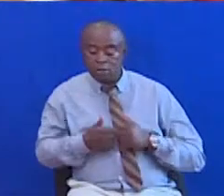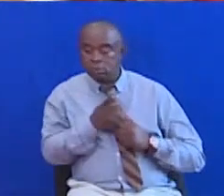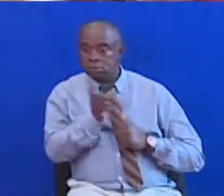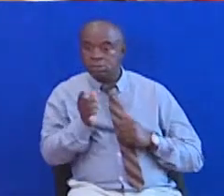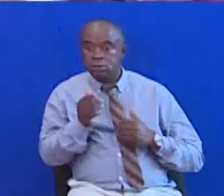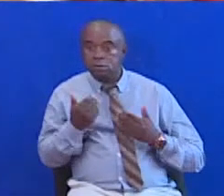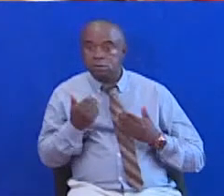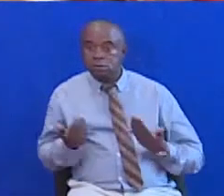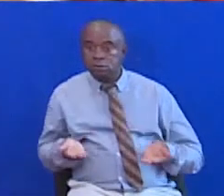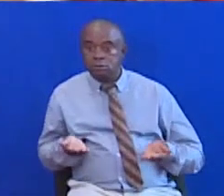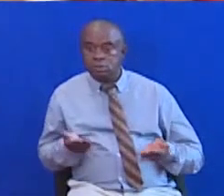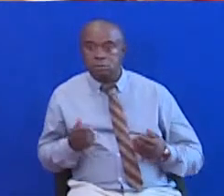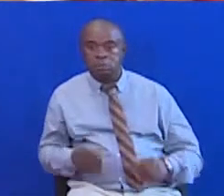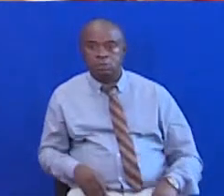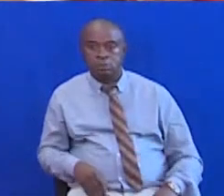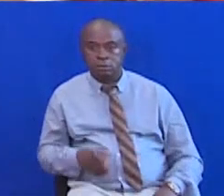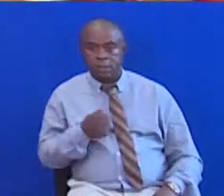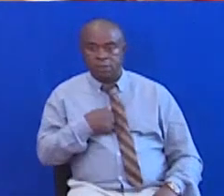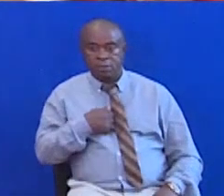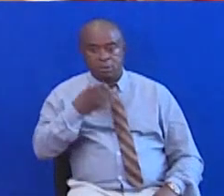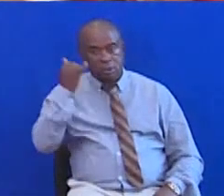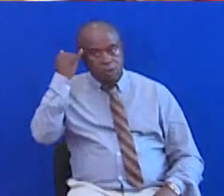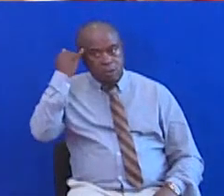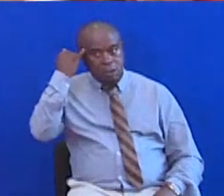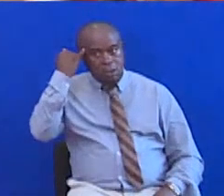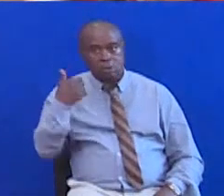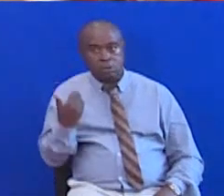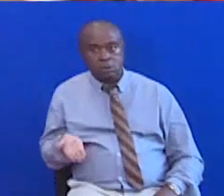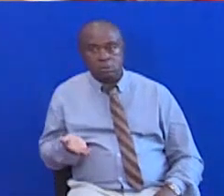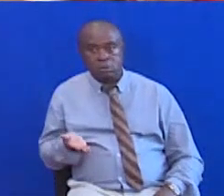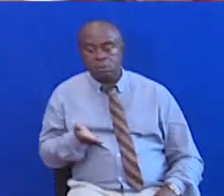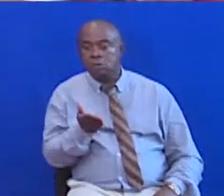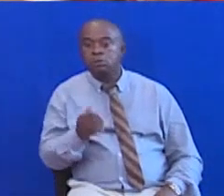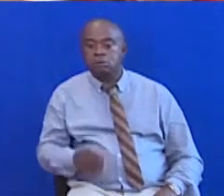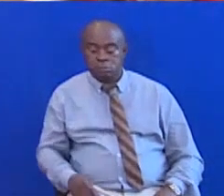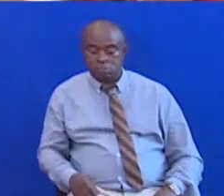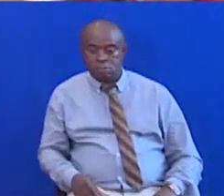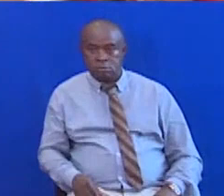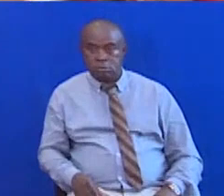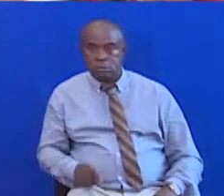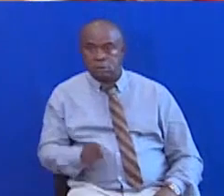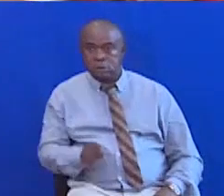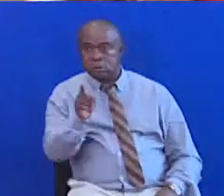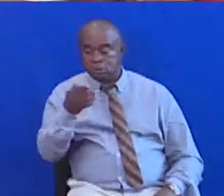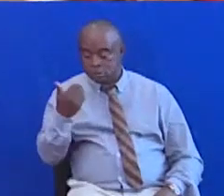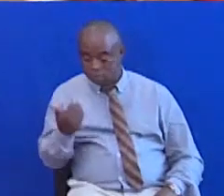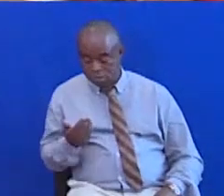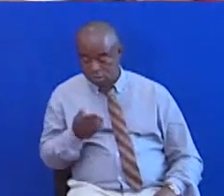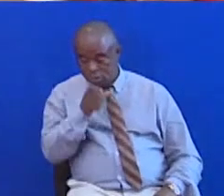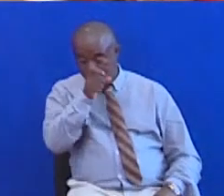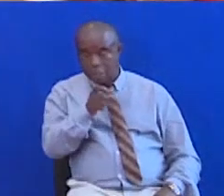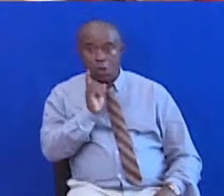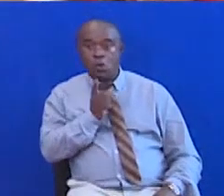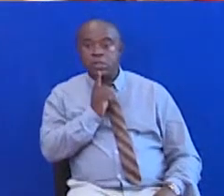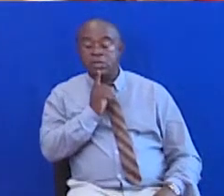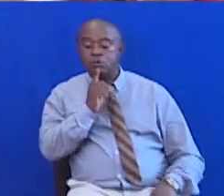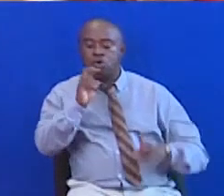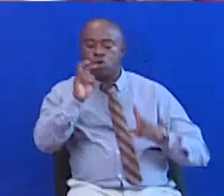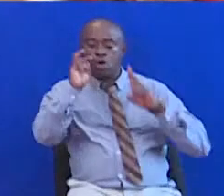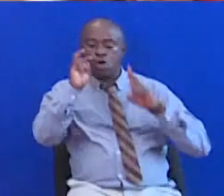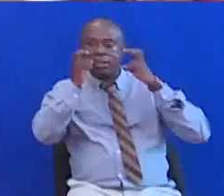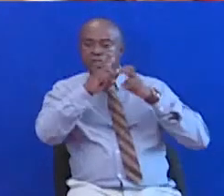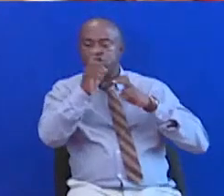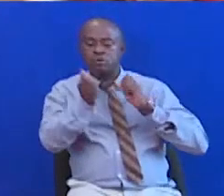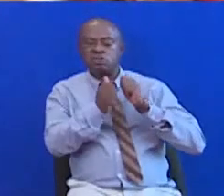kawaida, mimi nitashauri, na tukishauri tunaomba msichukulie personal. Badala ya kujibu hoja mnafanya personal